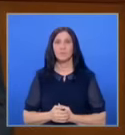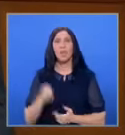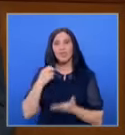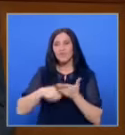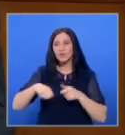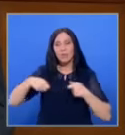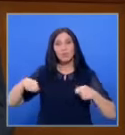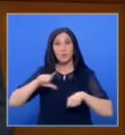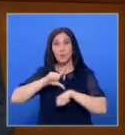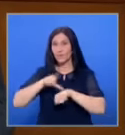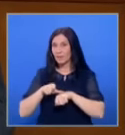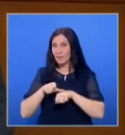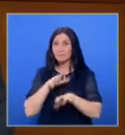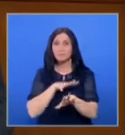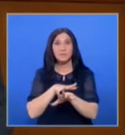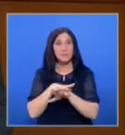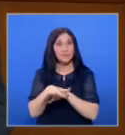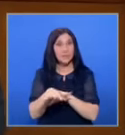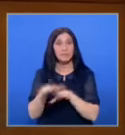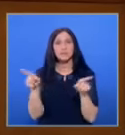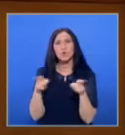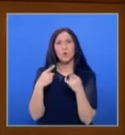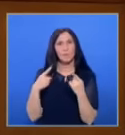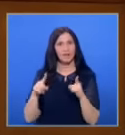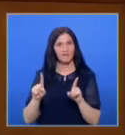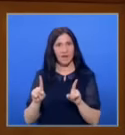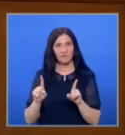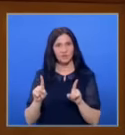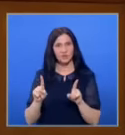Твърде дълго време системата се управляваше